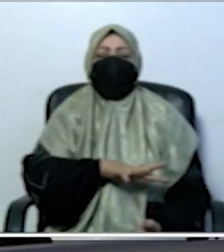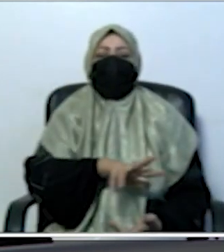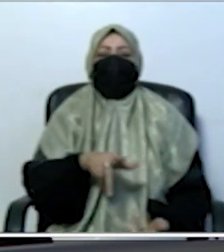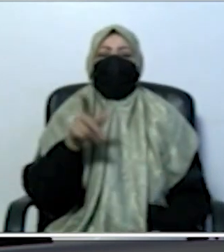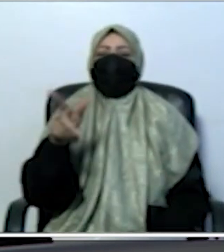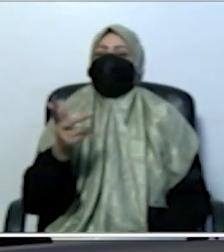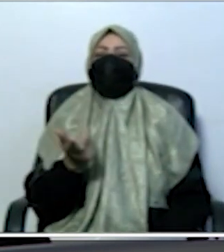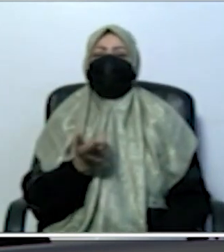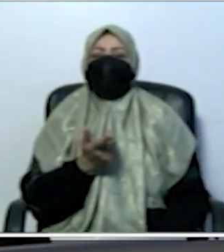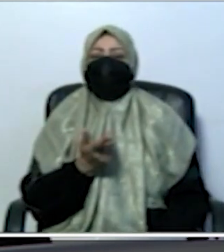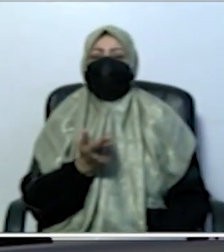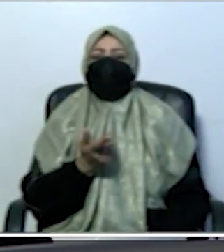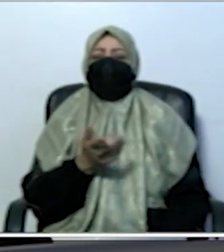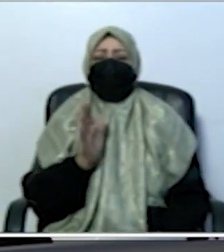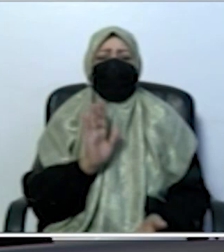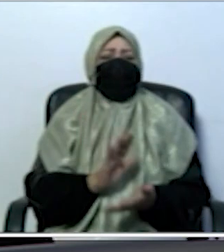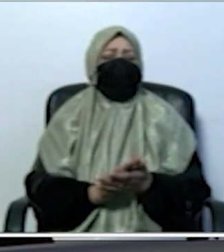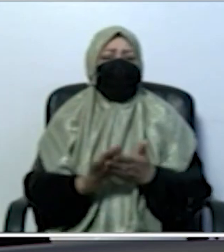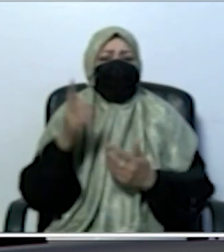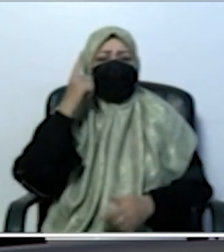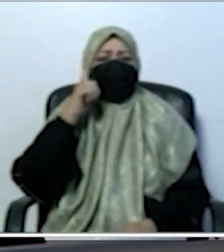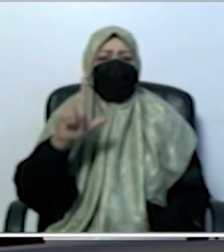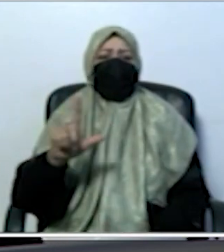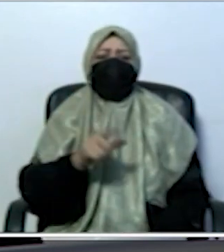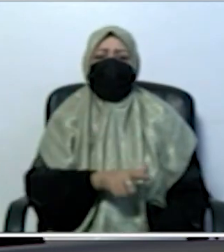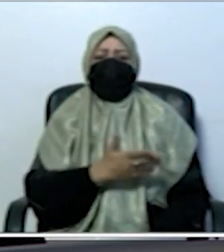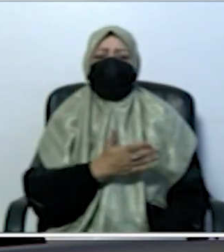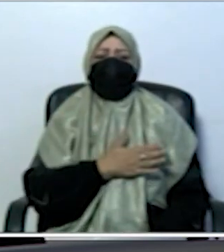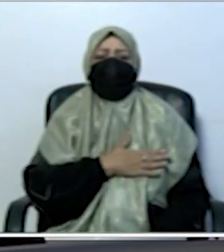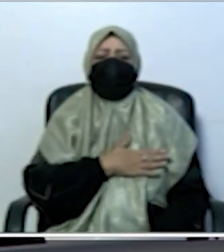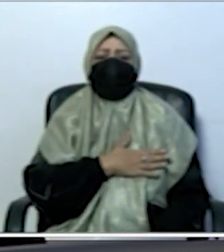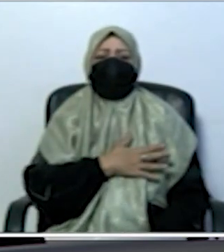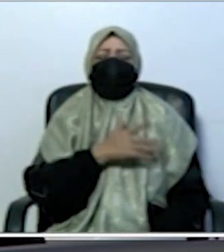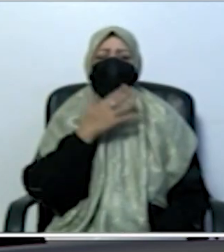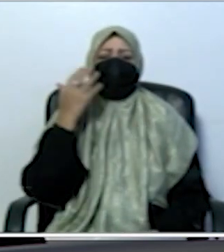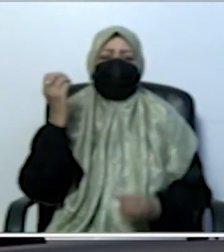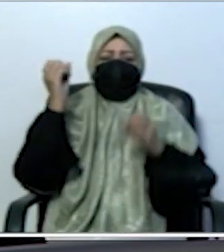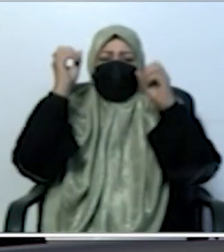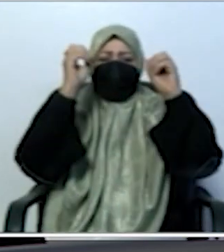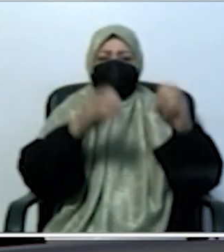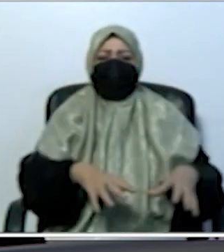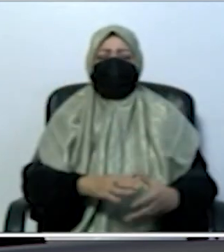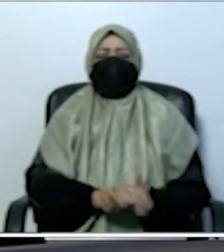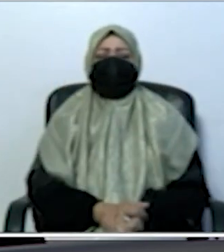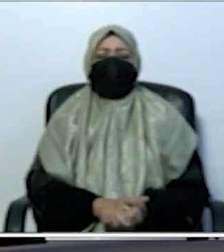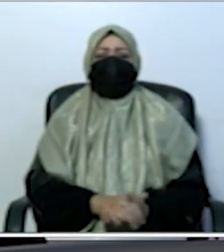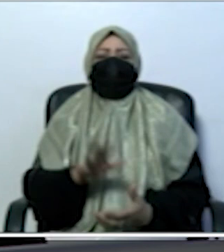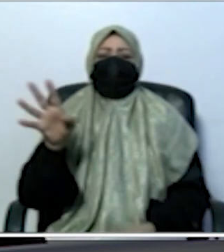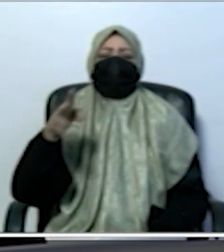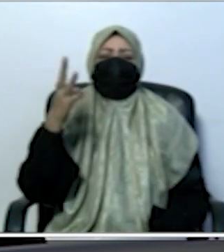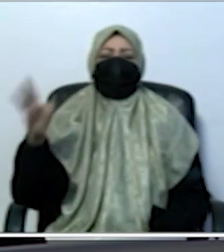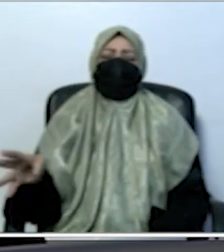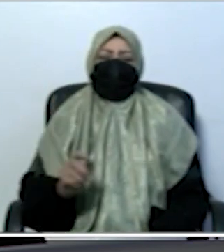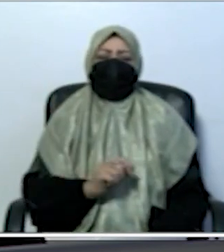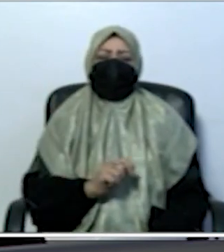يدعى عليه بشر بل يدعى عليه بالخير، والحقيقة هذا سفه من التصرف، عليها أن تتقي الله عز وجل وأن